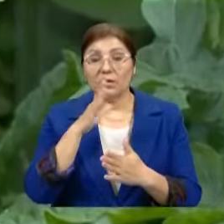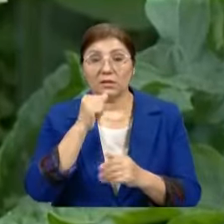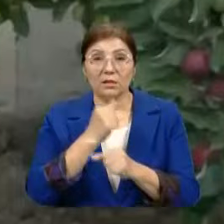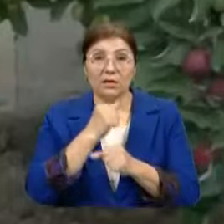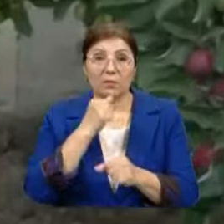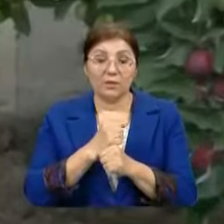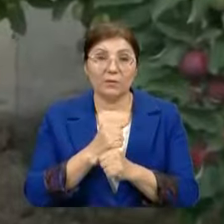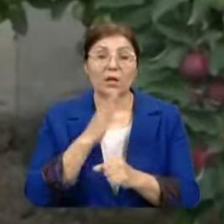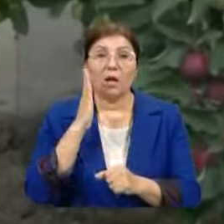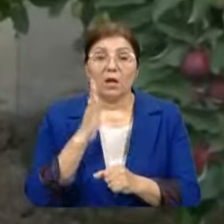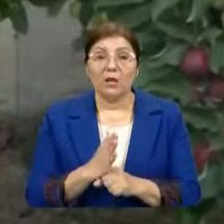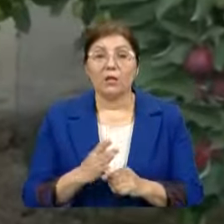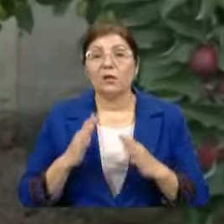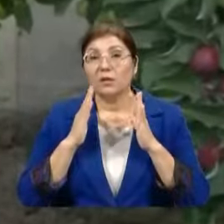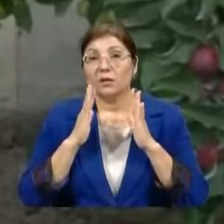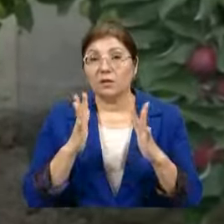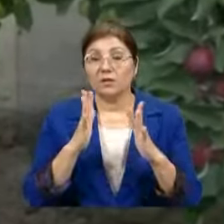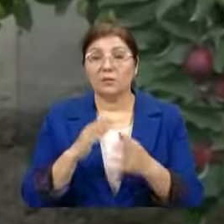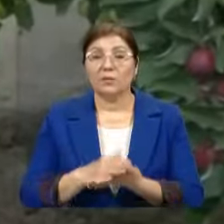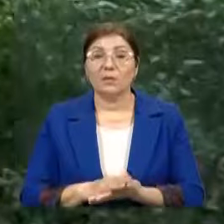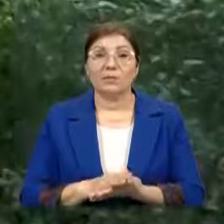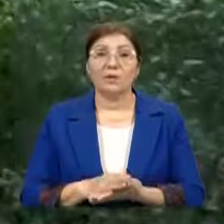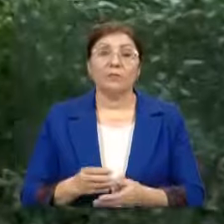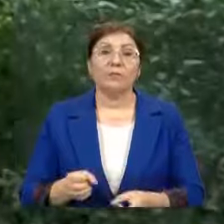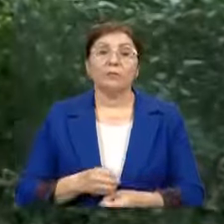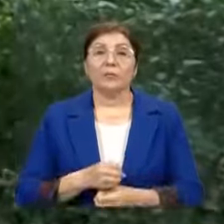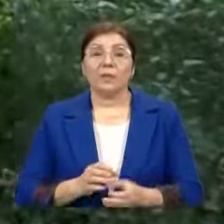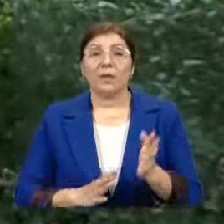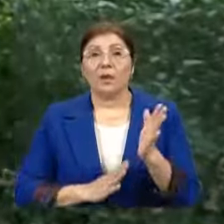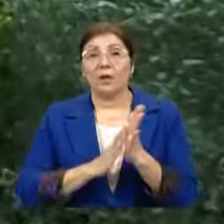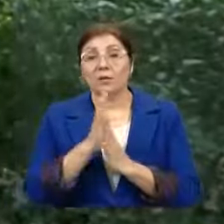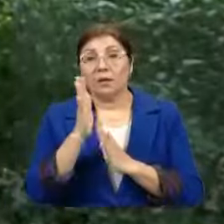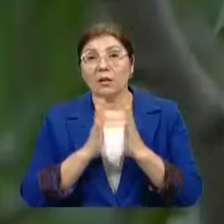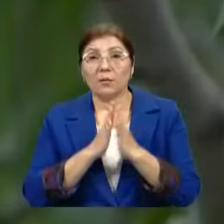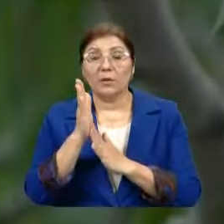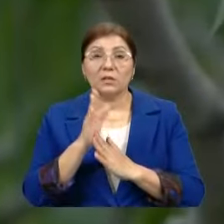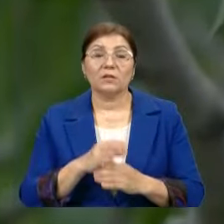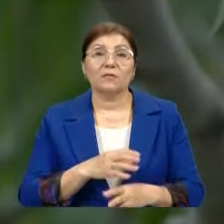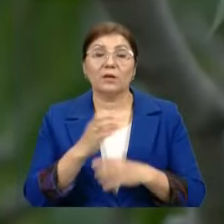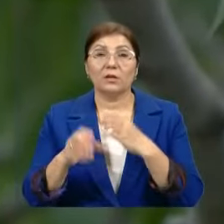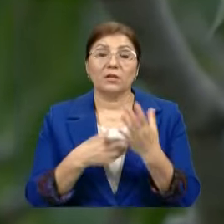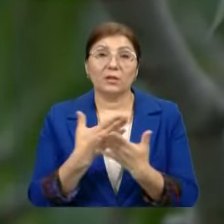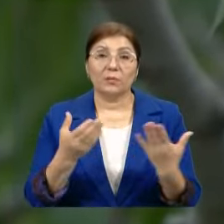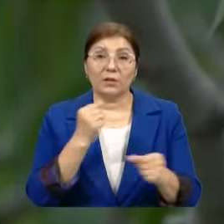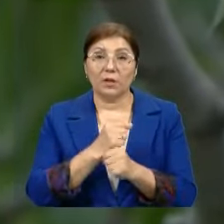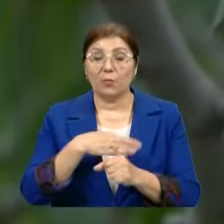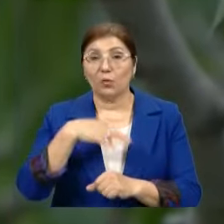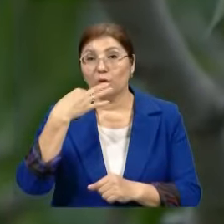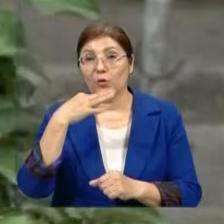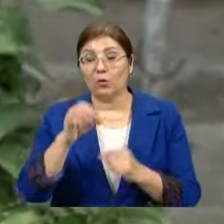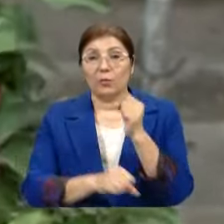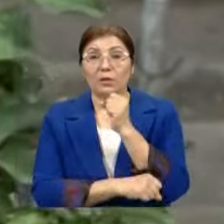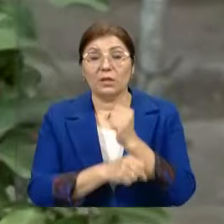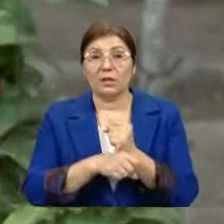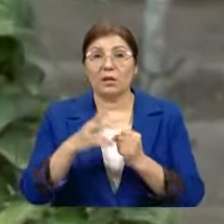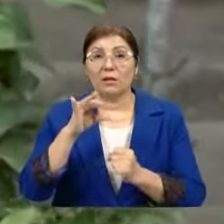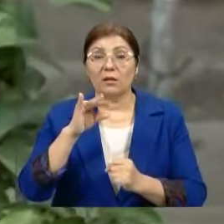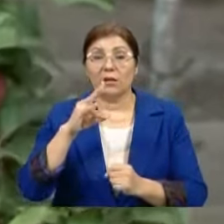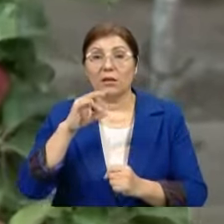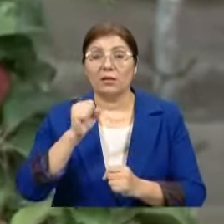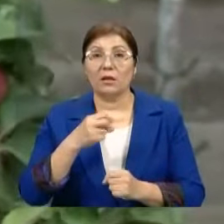был разбит сад с плодовыми ягодными деревьями. Также выращиваются овощи, следит за порядком здесь опытный садовник Нина Доценко. Уже 12,5 лет под